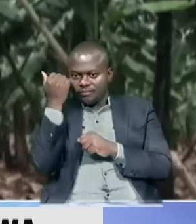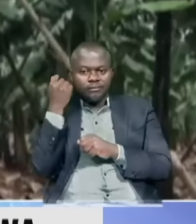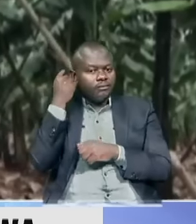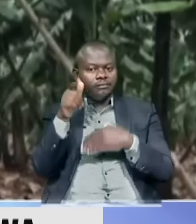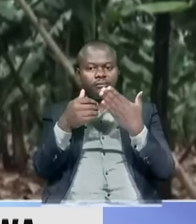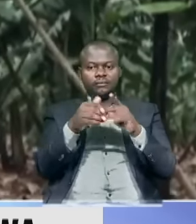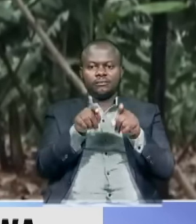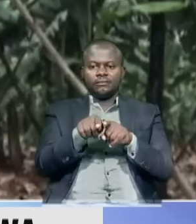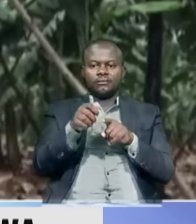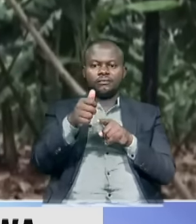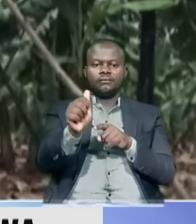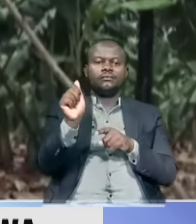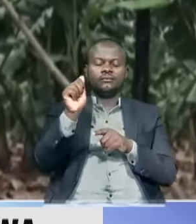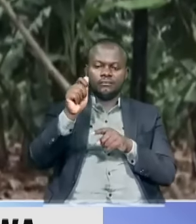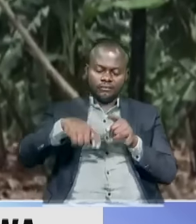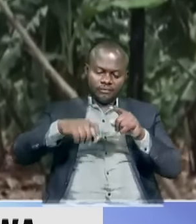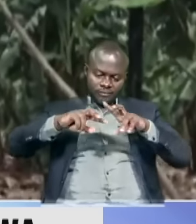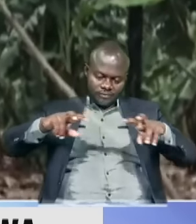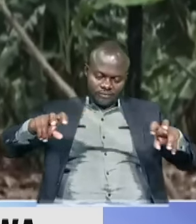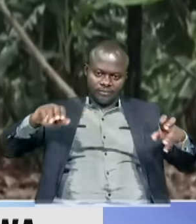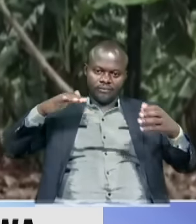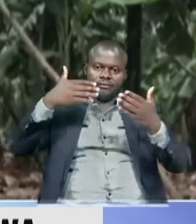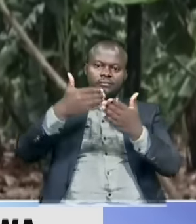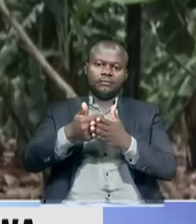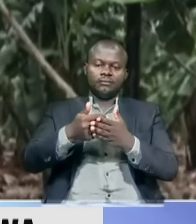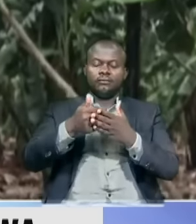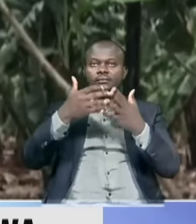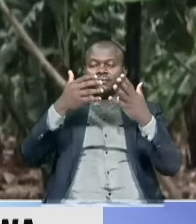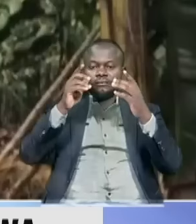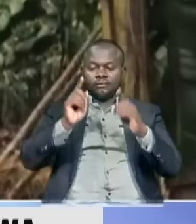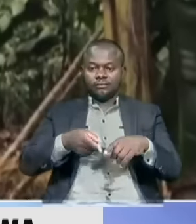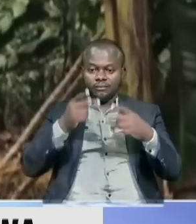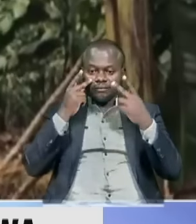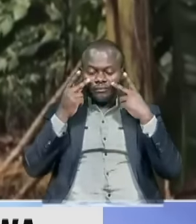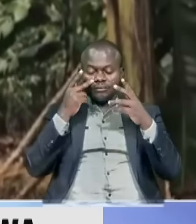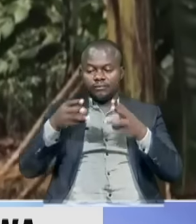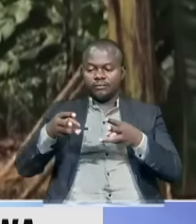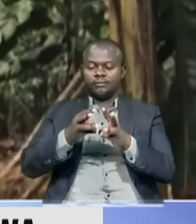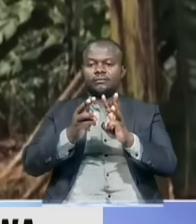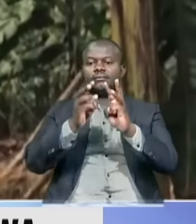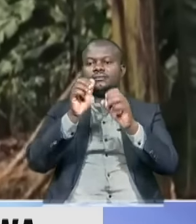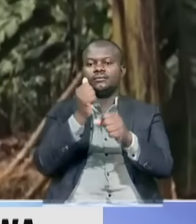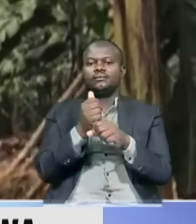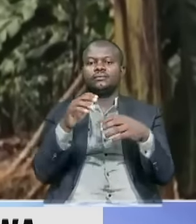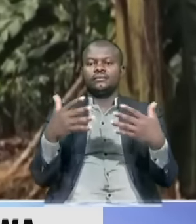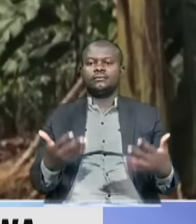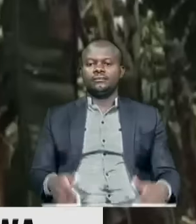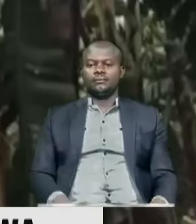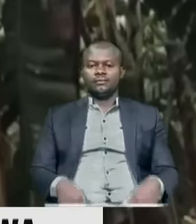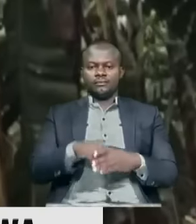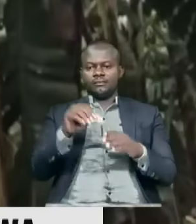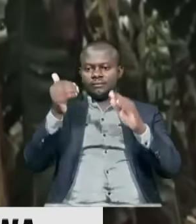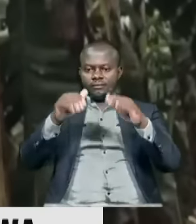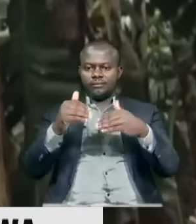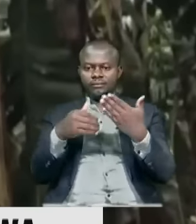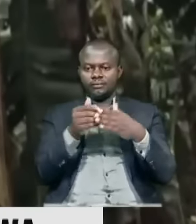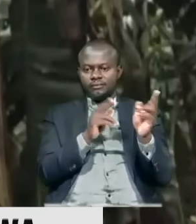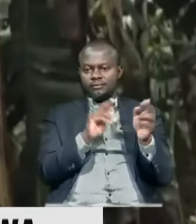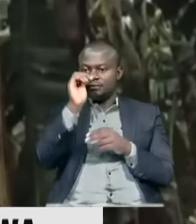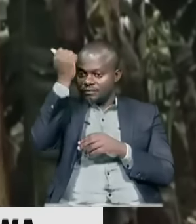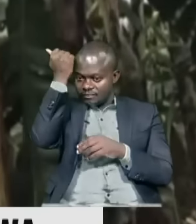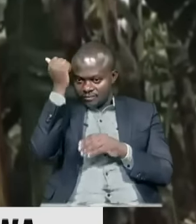nabyo biragomba kuzasuzumwa kugeza habonetse uburyo wenda byakorwa. Ku bindi bihingwa bisanzwe